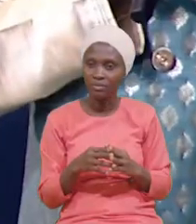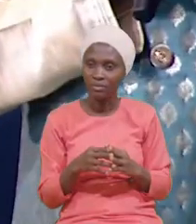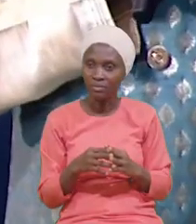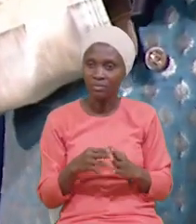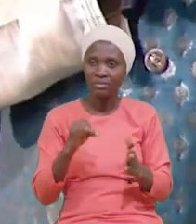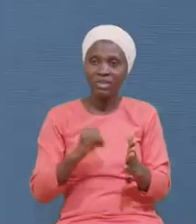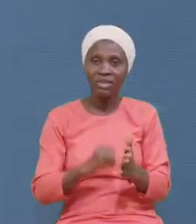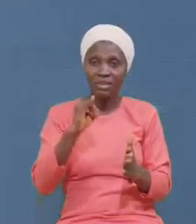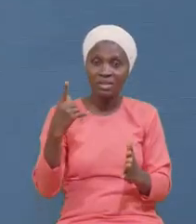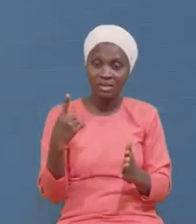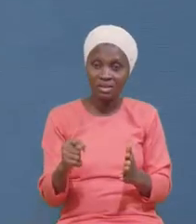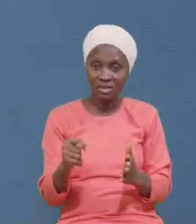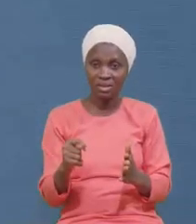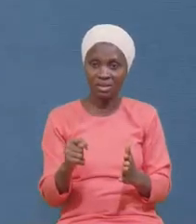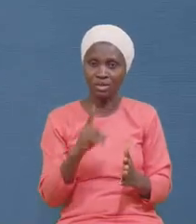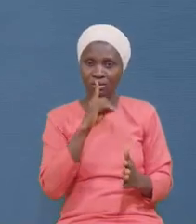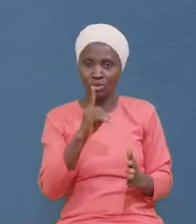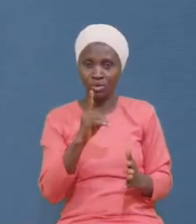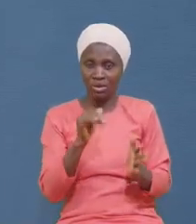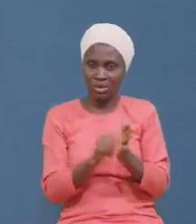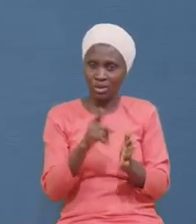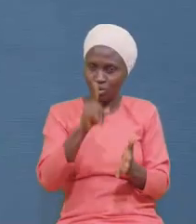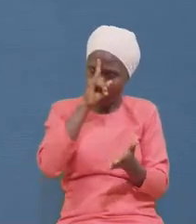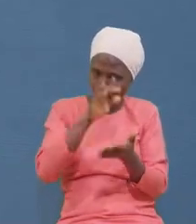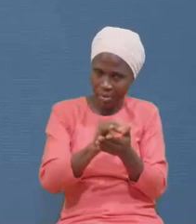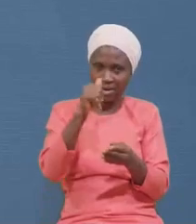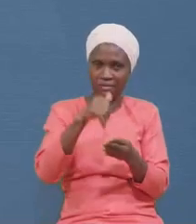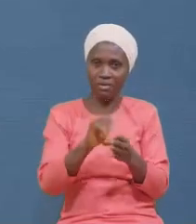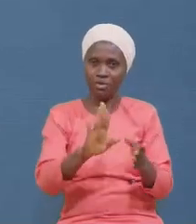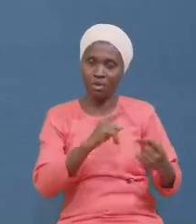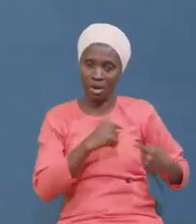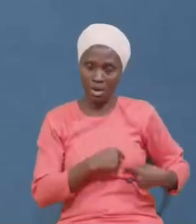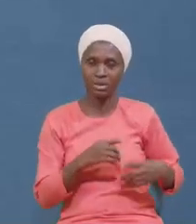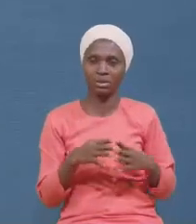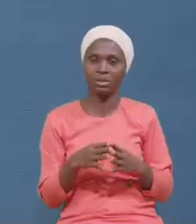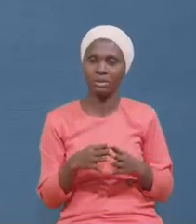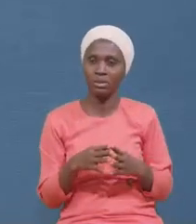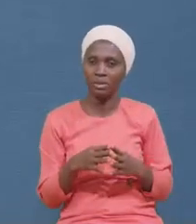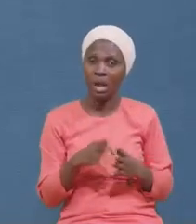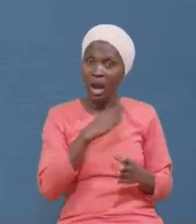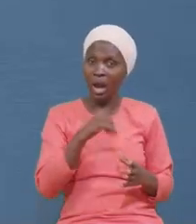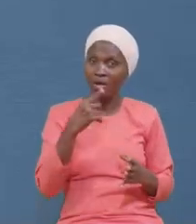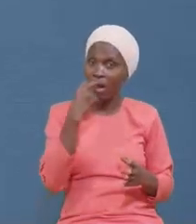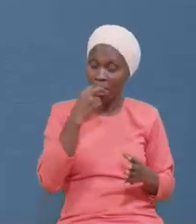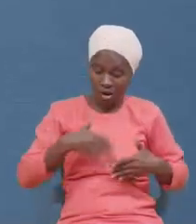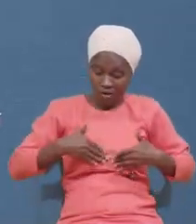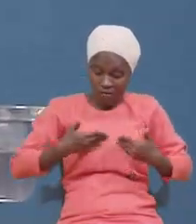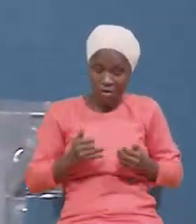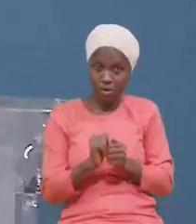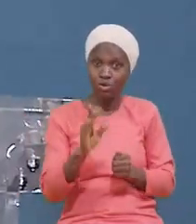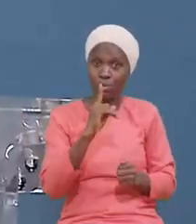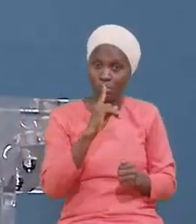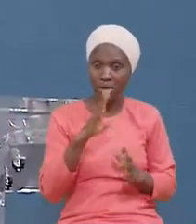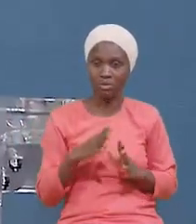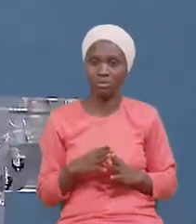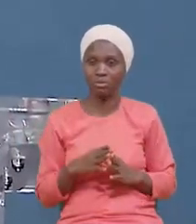it is the fact that you believe in your heart meeru ee hrudayamato vishwasistunnaro adi and you confess with your mouth mee nodito meeru